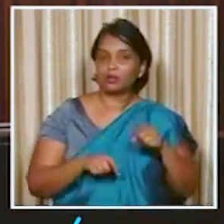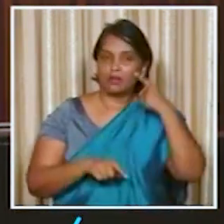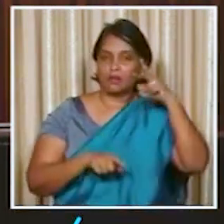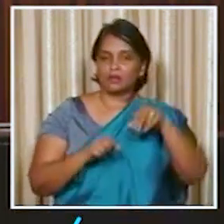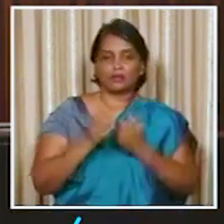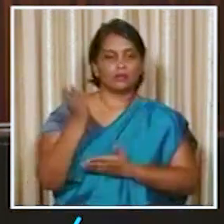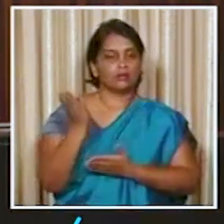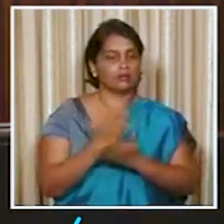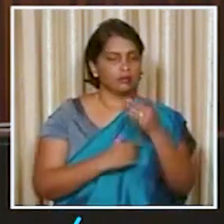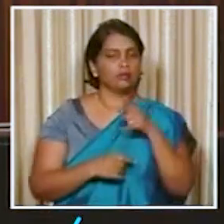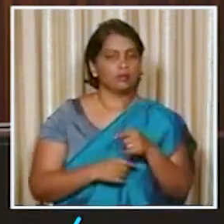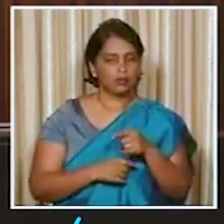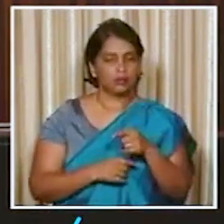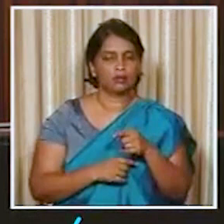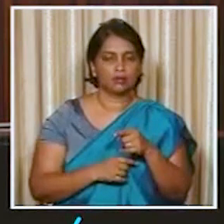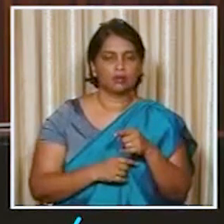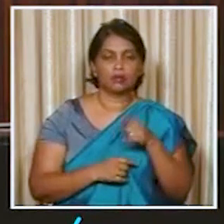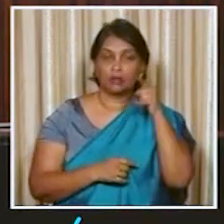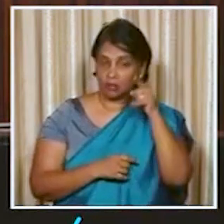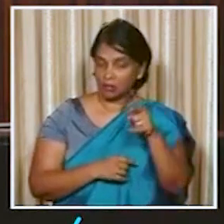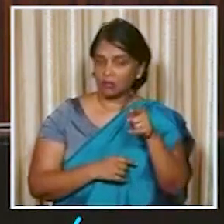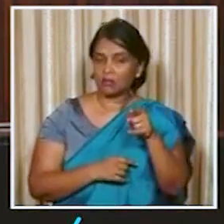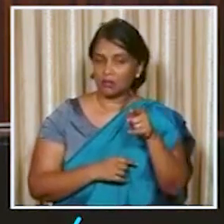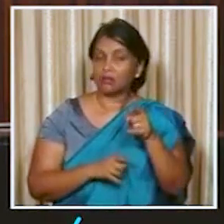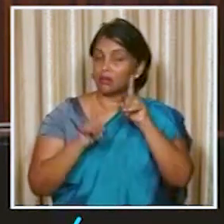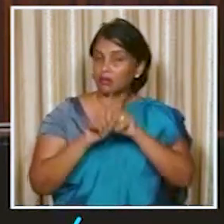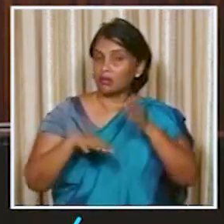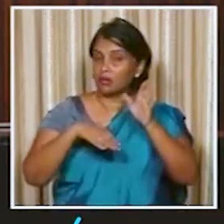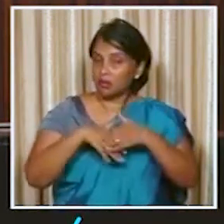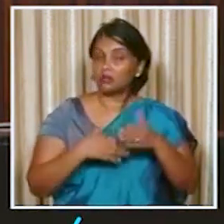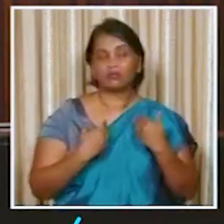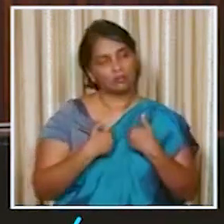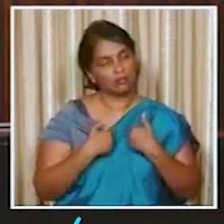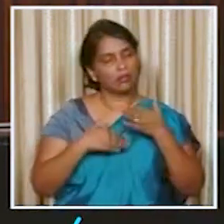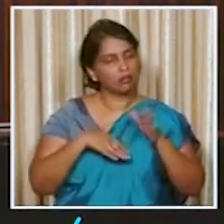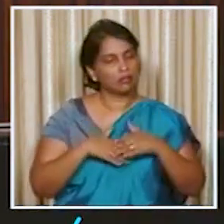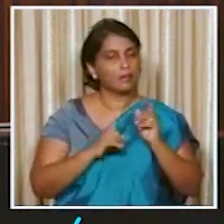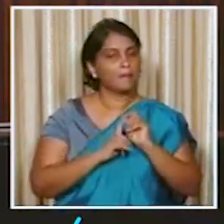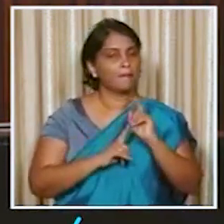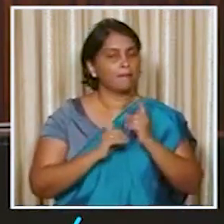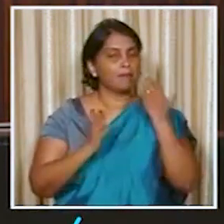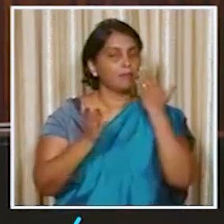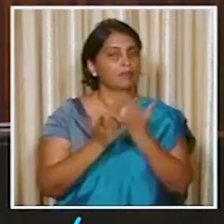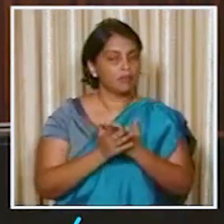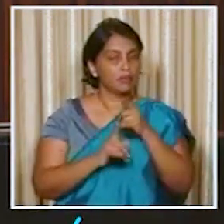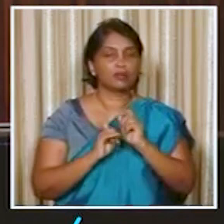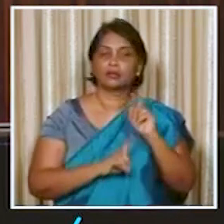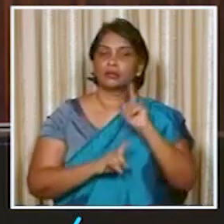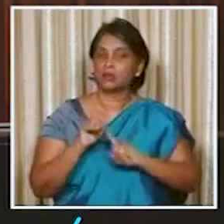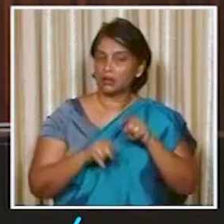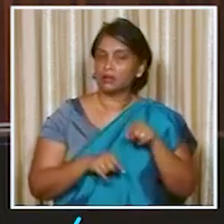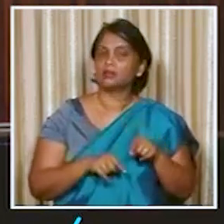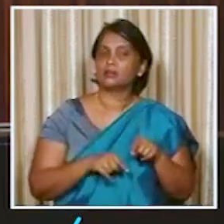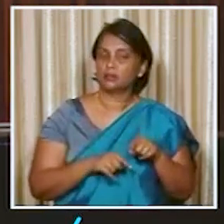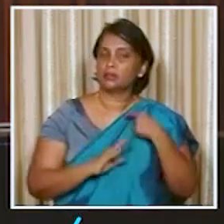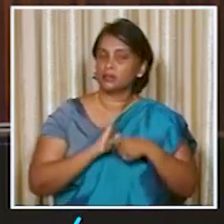භංගයක් ගැනීමට ඔබද ඊට මුහුණ දීමට මමද පාර්ලිමේන්තු ඉදිරිපත් කිරීමට මෙම පාර්ලිමේන්තුවද